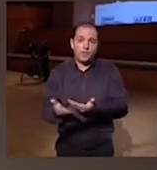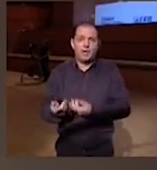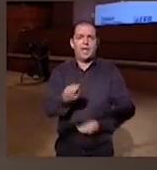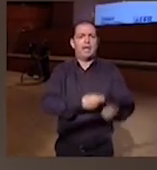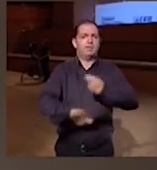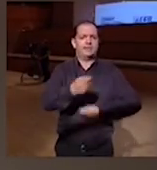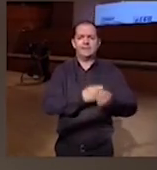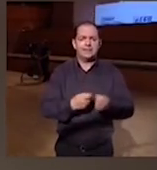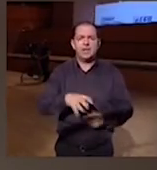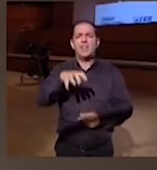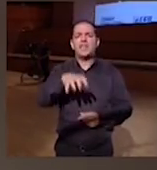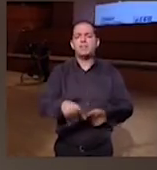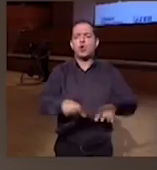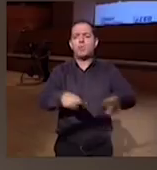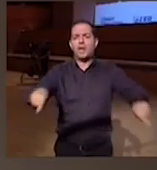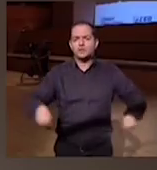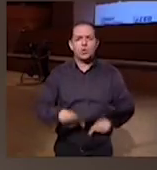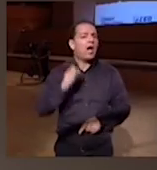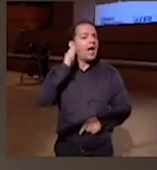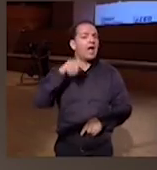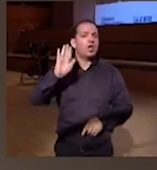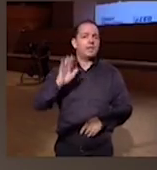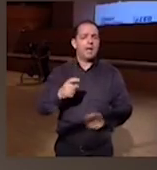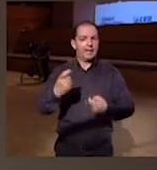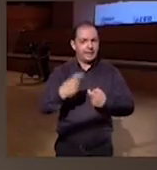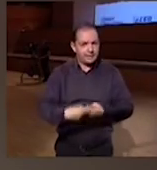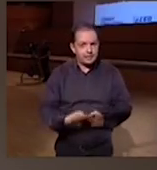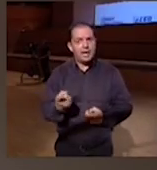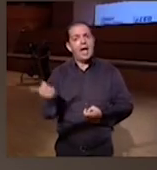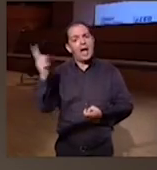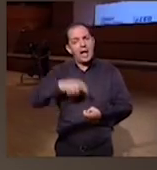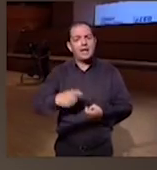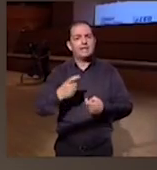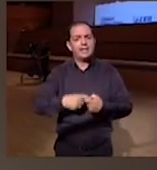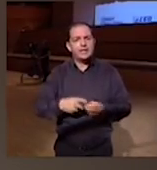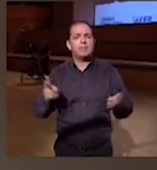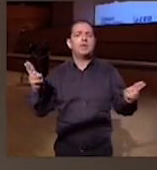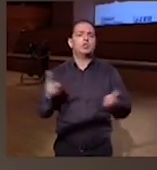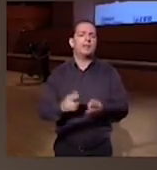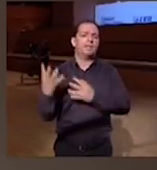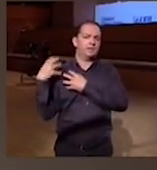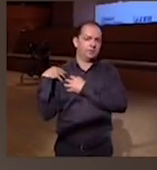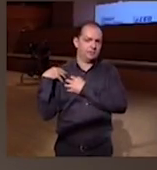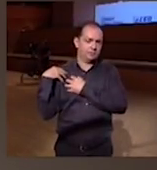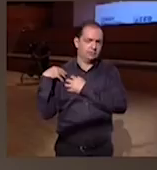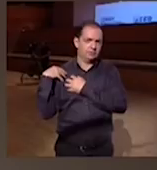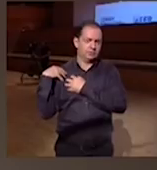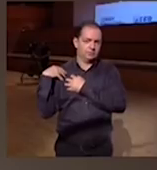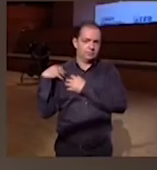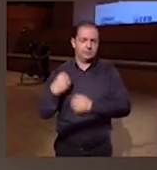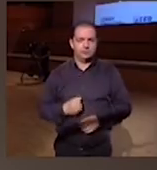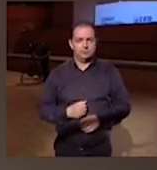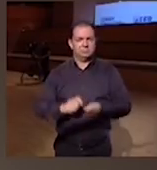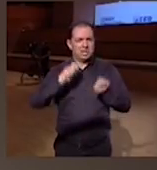θεσμικό πλαίσιο τόσο για τις ανώνυμες εταιρείες όσο και για τις εταιρείες περιορισμένης ευθύνης. Αυτή η